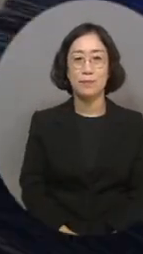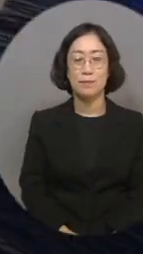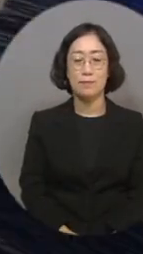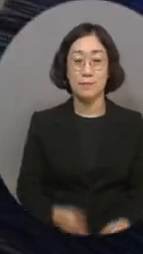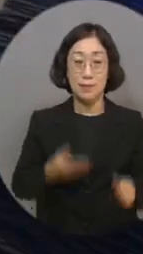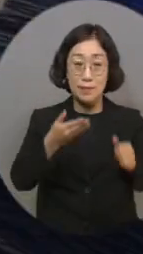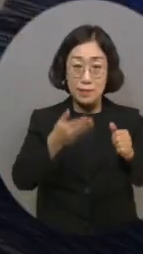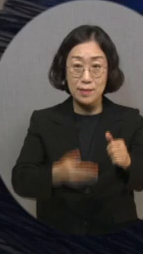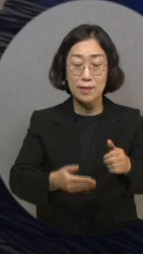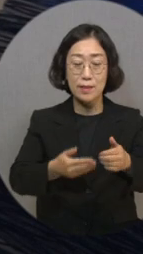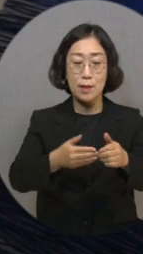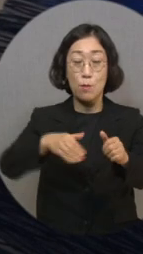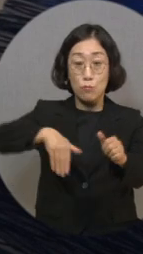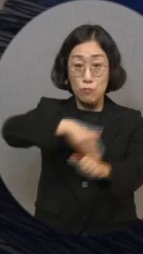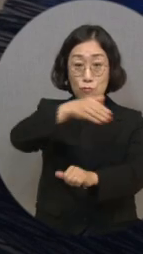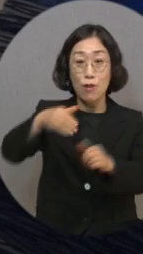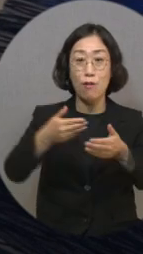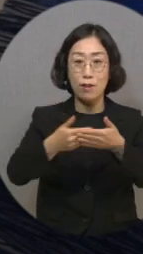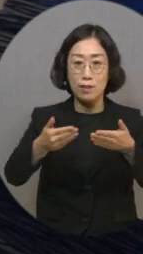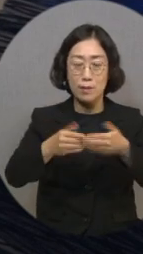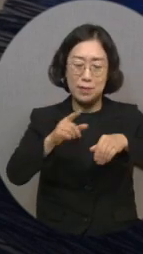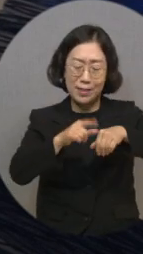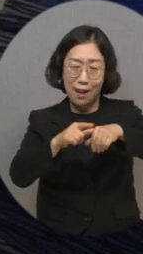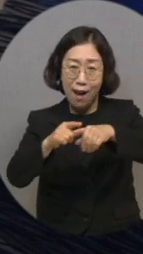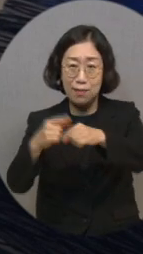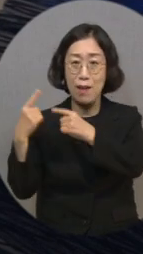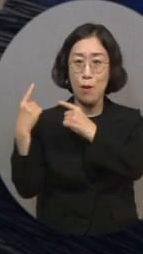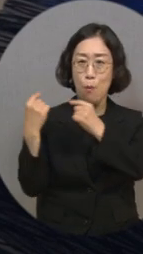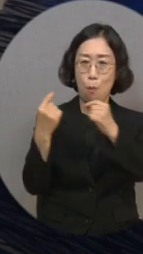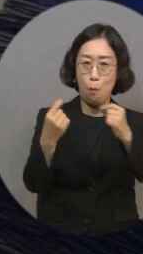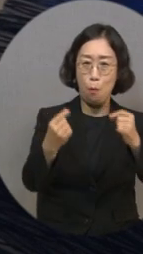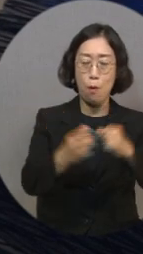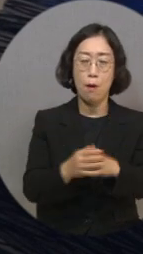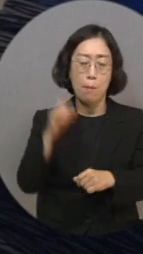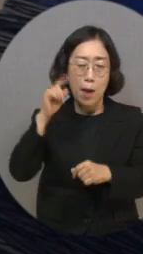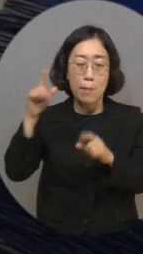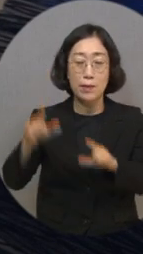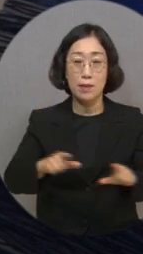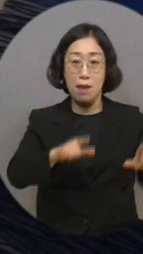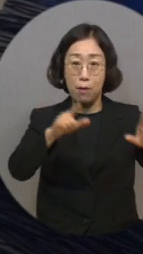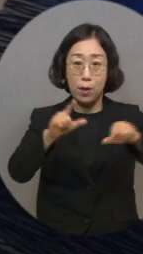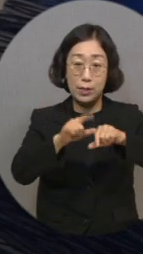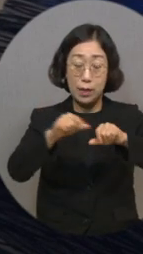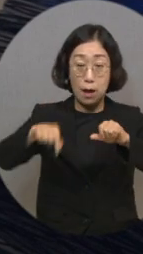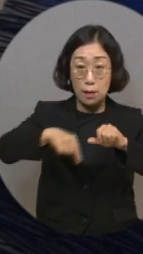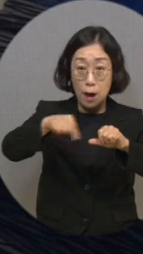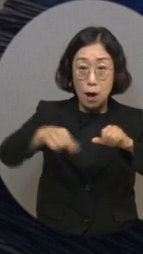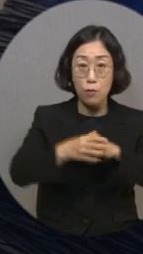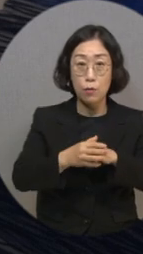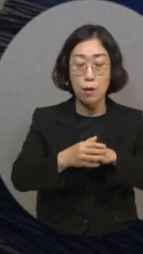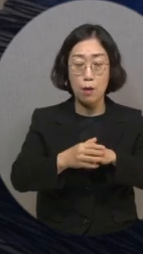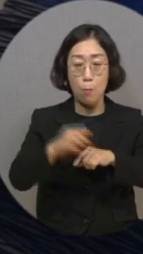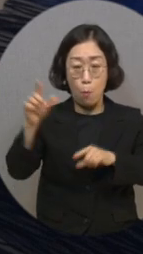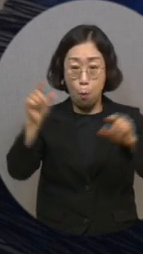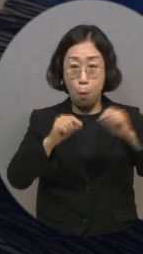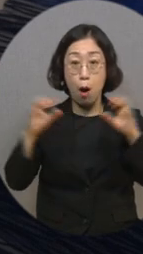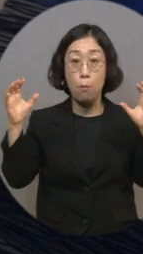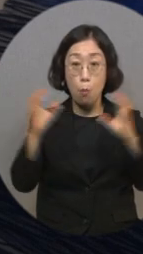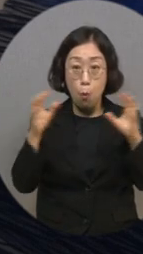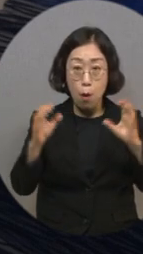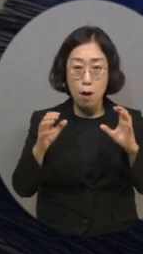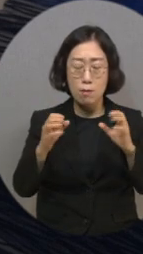작가의 풍경은 시간을 넘어 파동하고 있습니다. 일상에서 마주했던 시간 속 풍경을 모아 또 다른